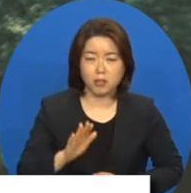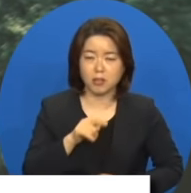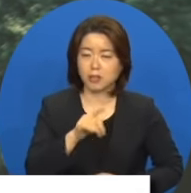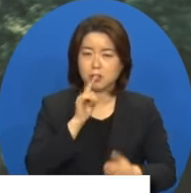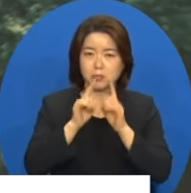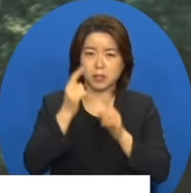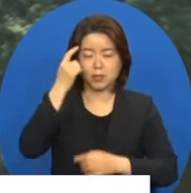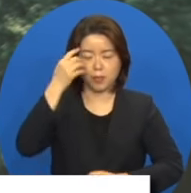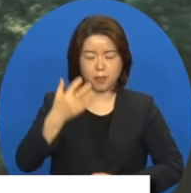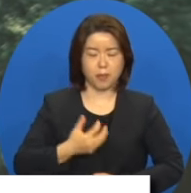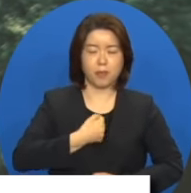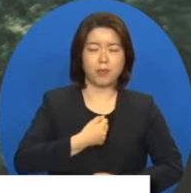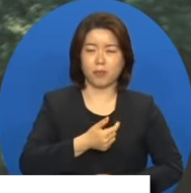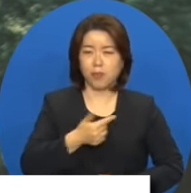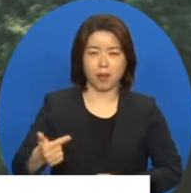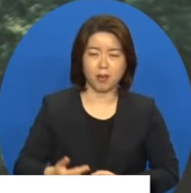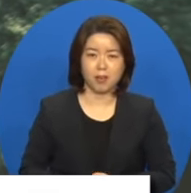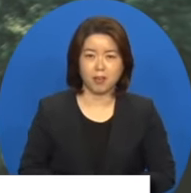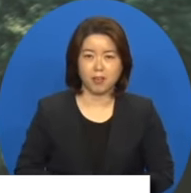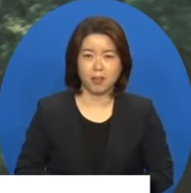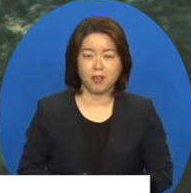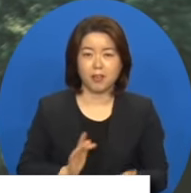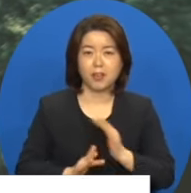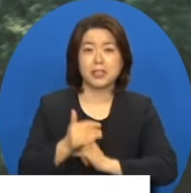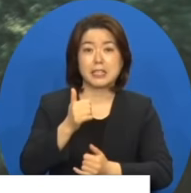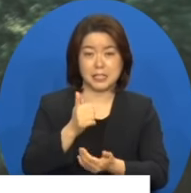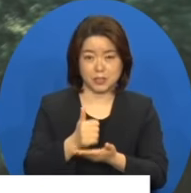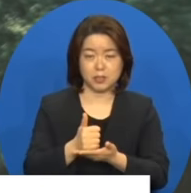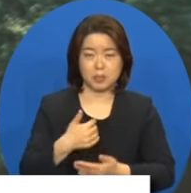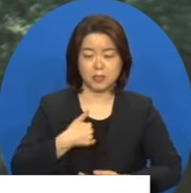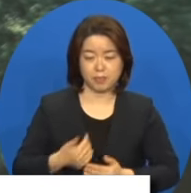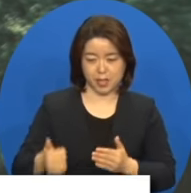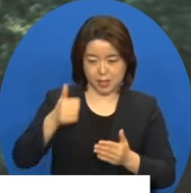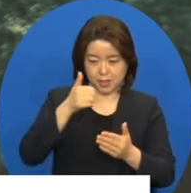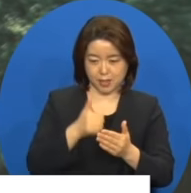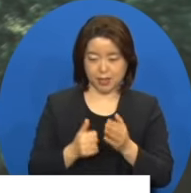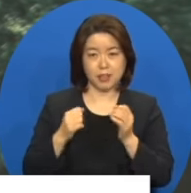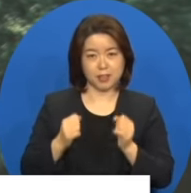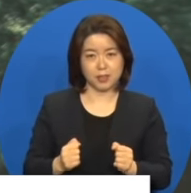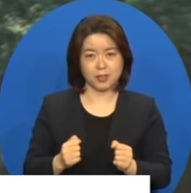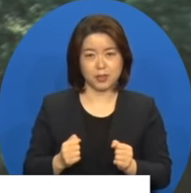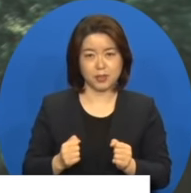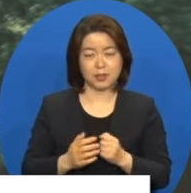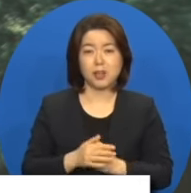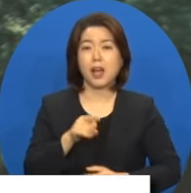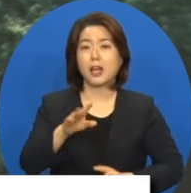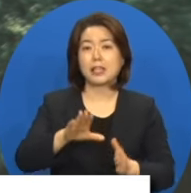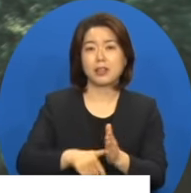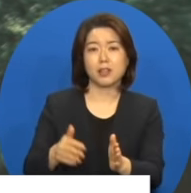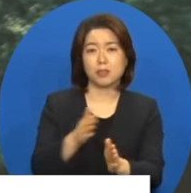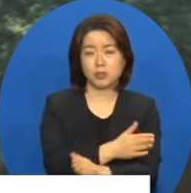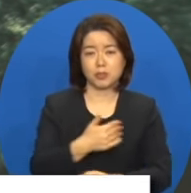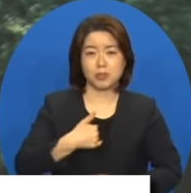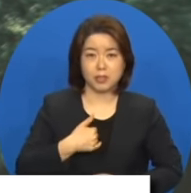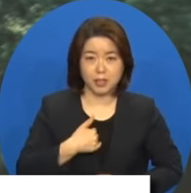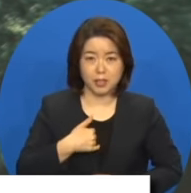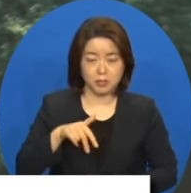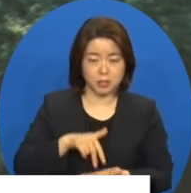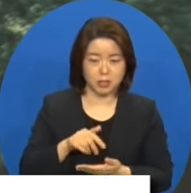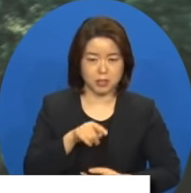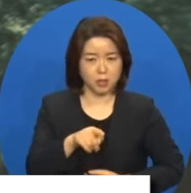너무나 충격이었습니다. 예수님께서 내 안에 거하신다. 그때부터 저에게 있어서는